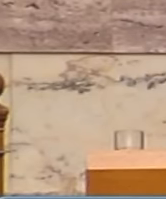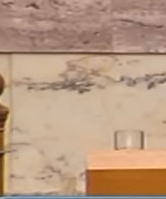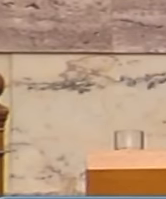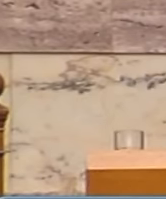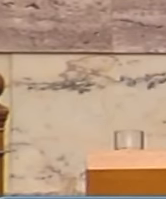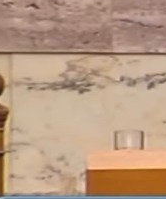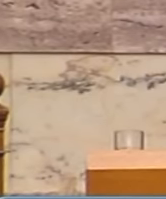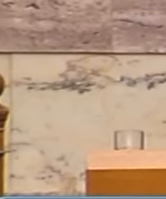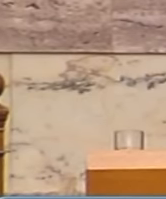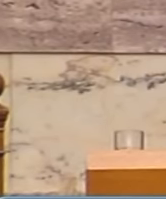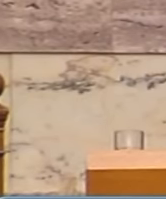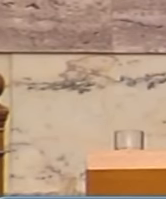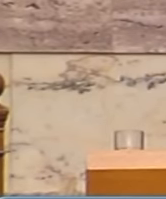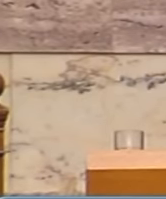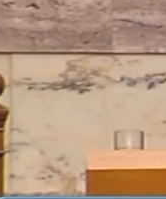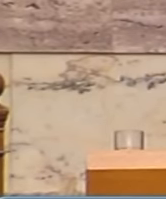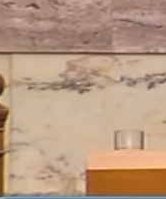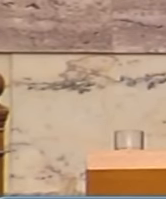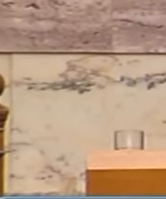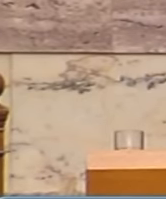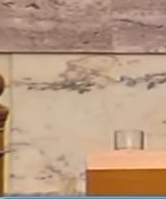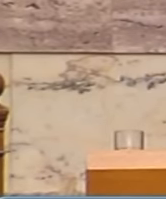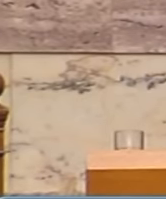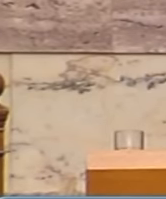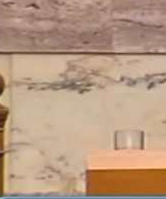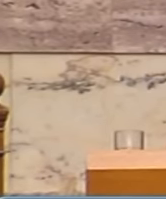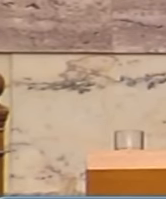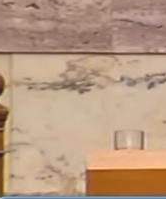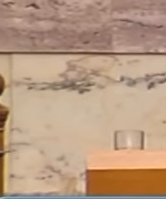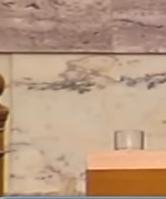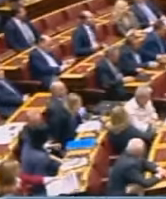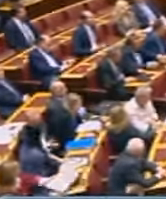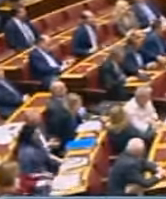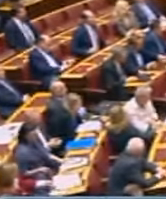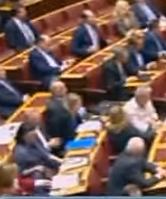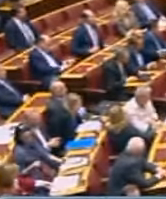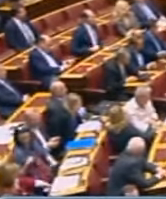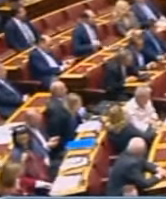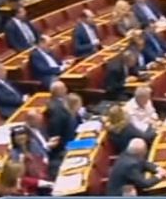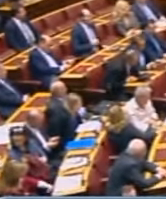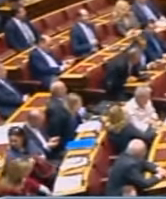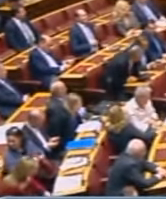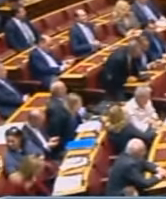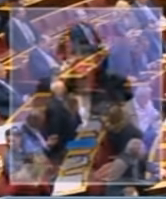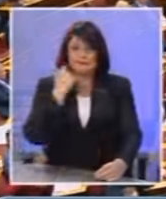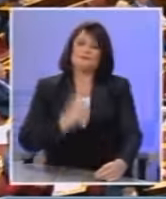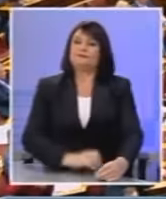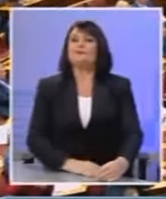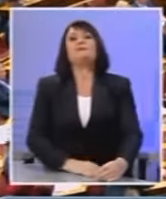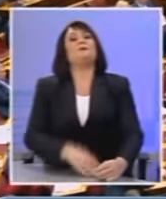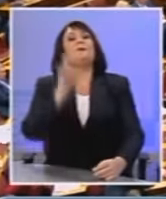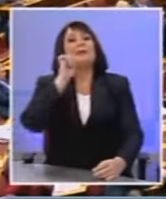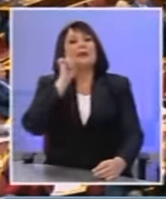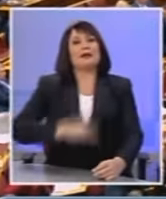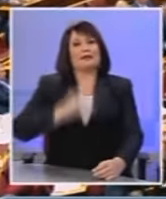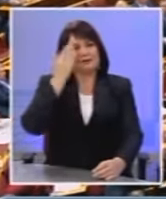Καλουλιάκο, έχετε το λόγο. Πρόεδρε, κυρίες και κύριοι βουλευτές, την ώρα που συζητάμε εμείς